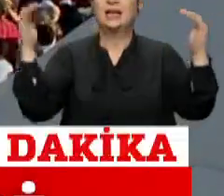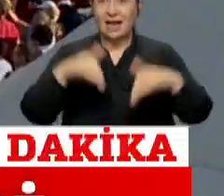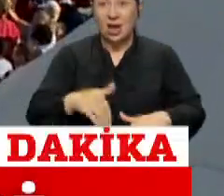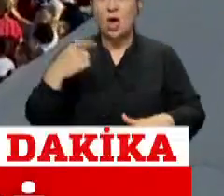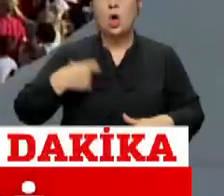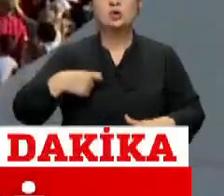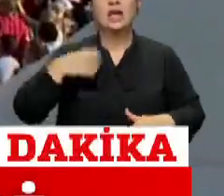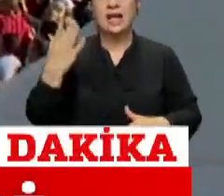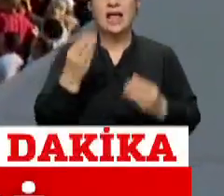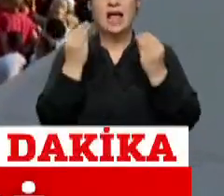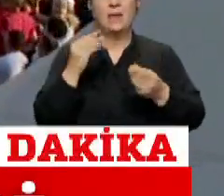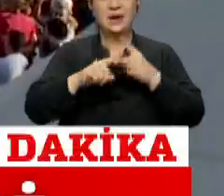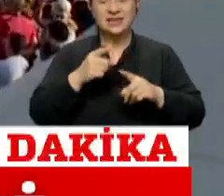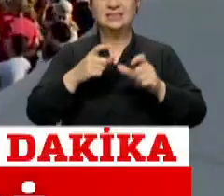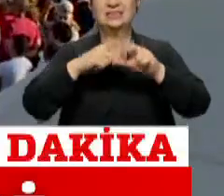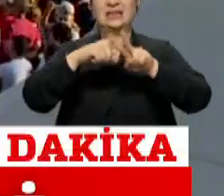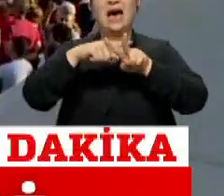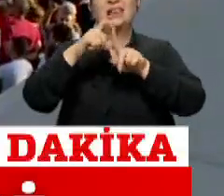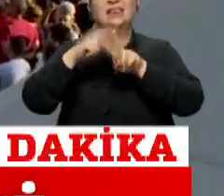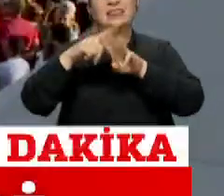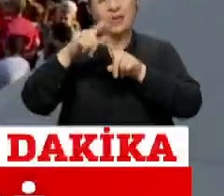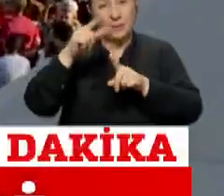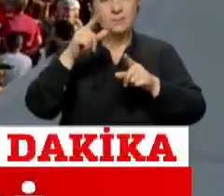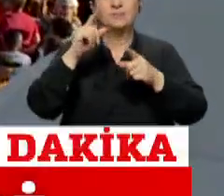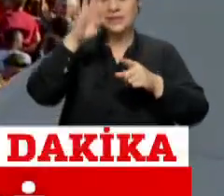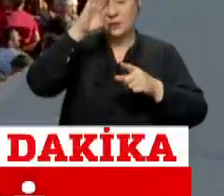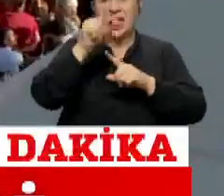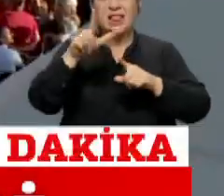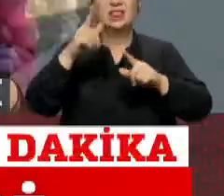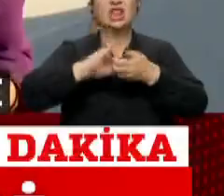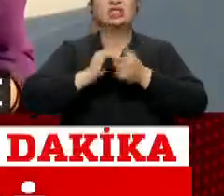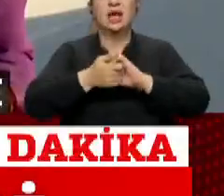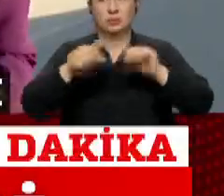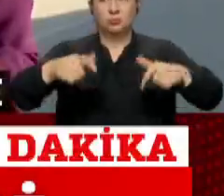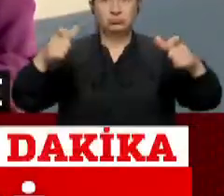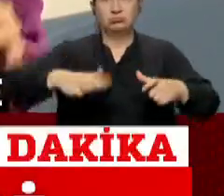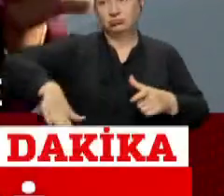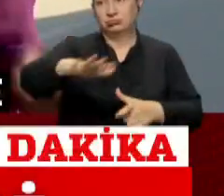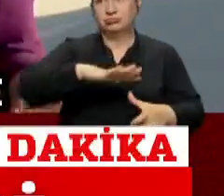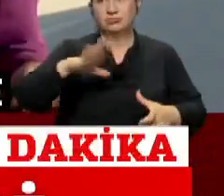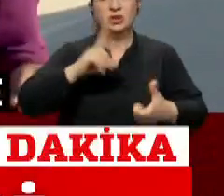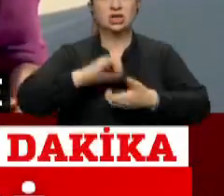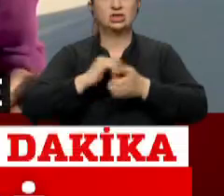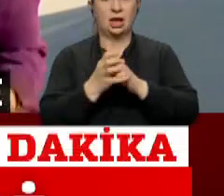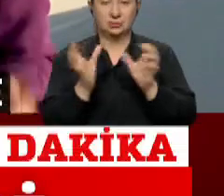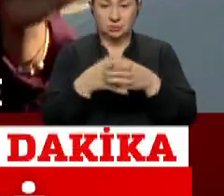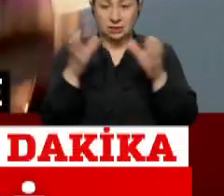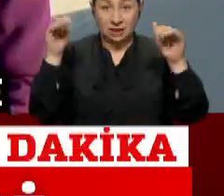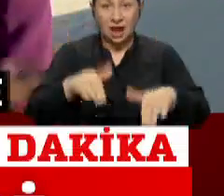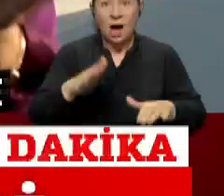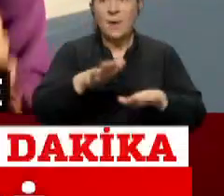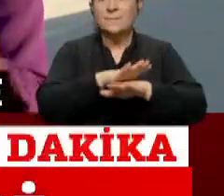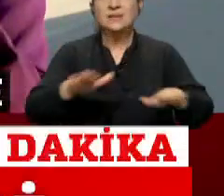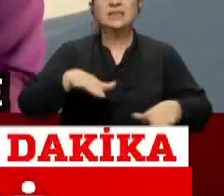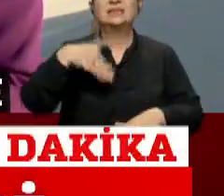geldiler. Özellikle İYİ Parti ve Saadet Partisi İstanbul İl Teşkilatı alanda bulunuyor. Onlar teşkilat olarak geldiler ama